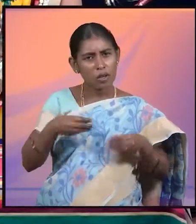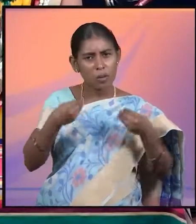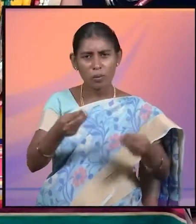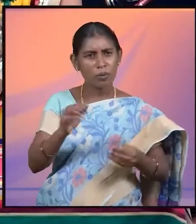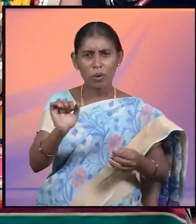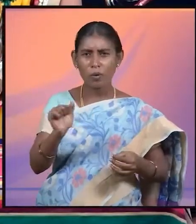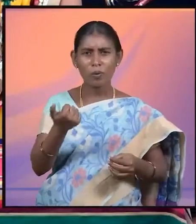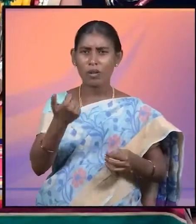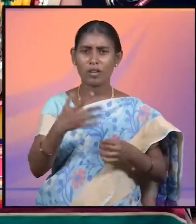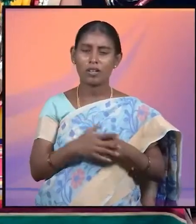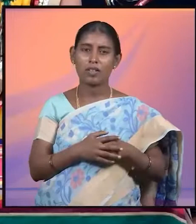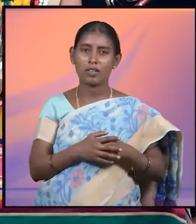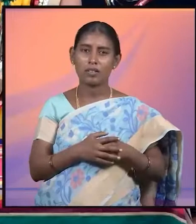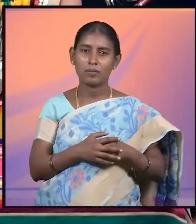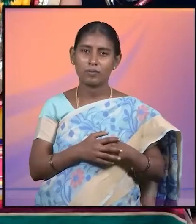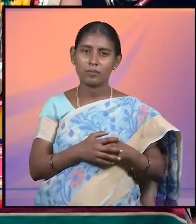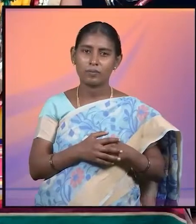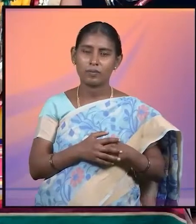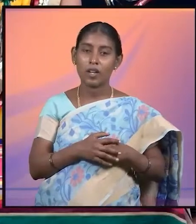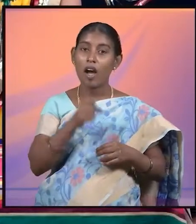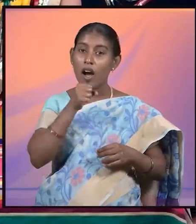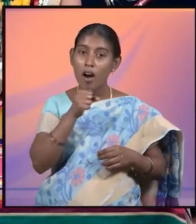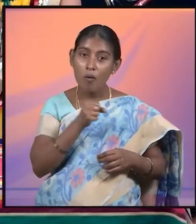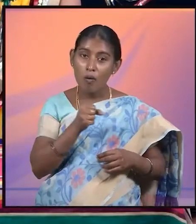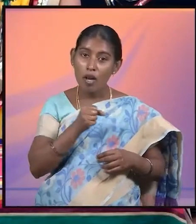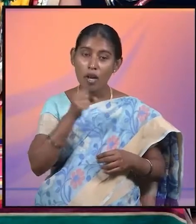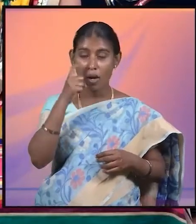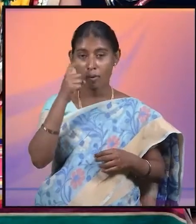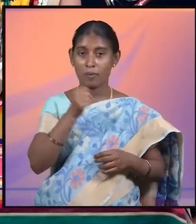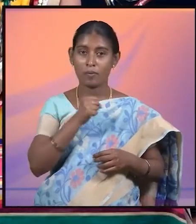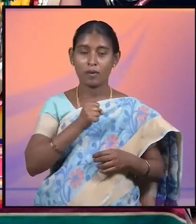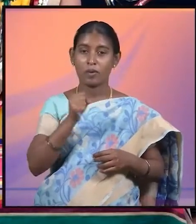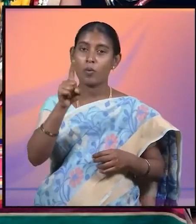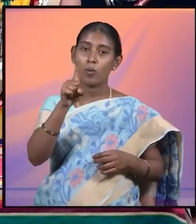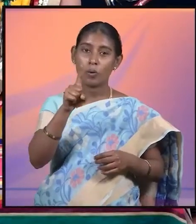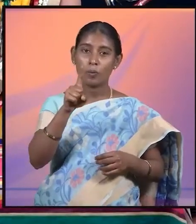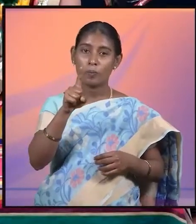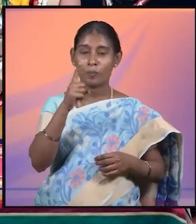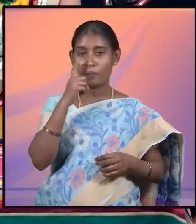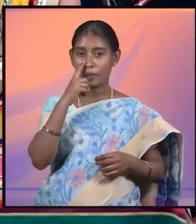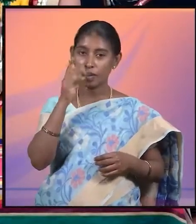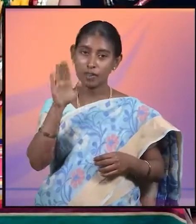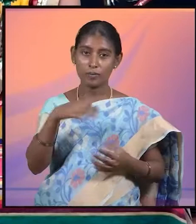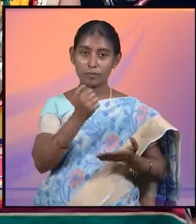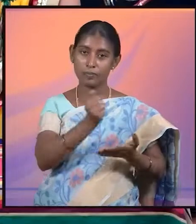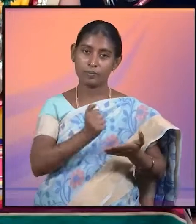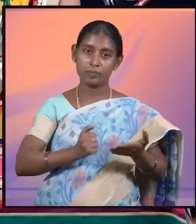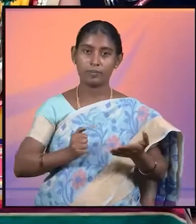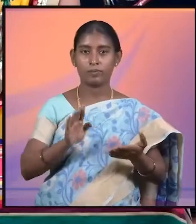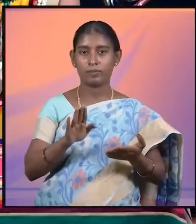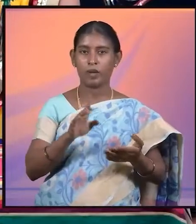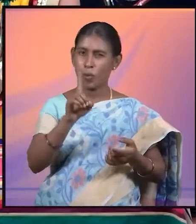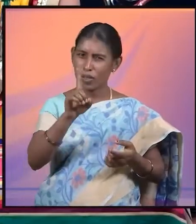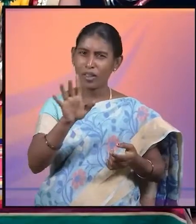தீர்த்தாங்களா, எப்படின்னு சொல்லுங்கக்கா. அவ்வையார் அவ்வையார்னு ஒரே பெண் புலவர் இருந்தாங்க. ஒருத்தர்